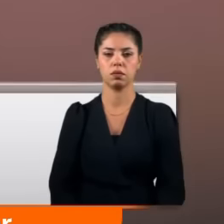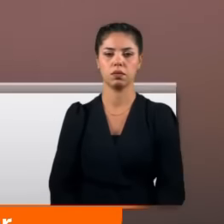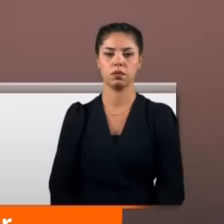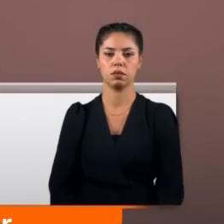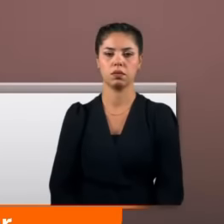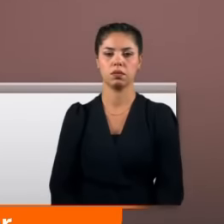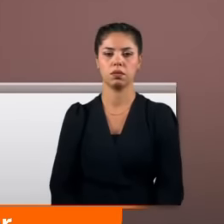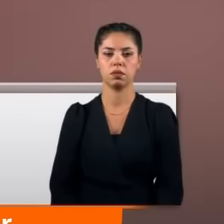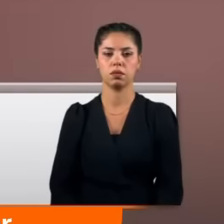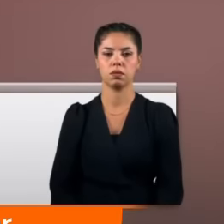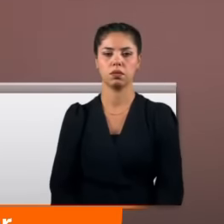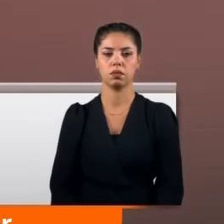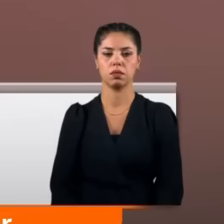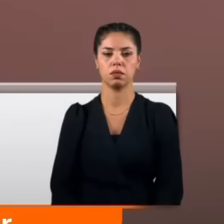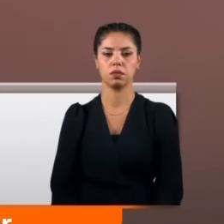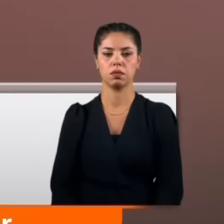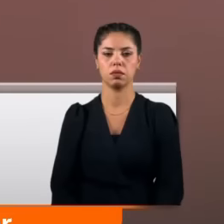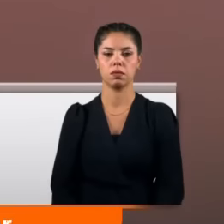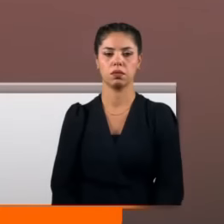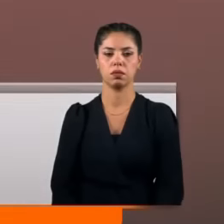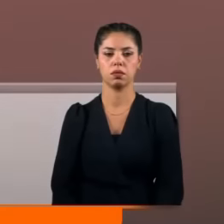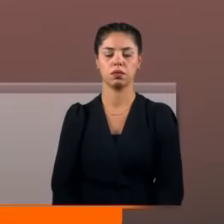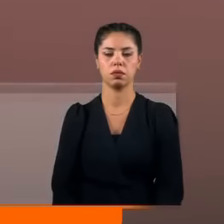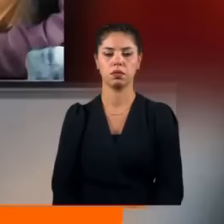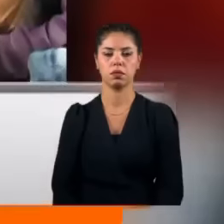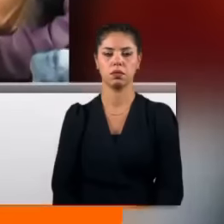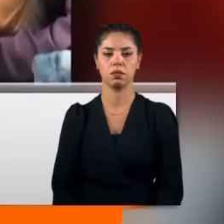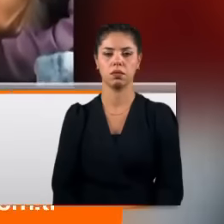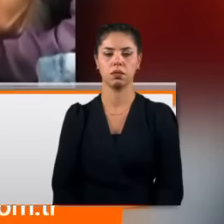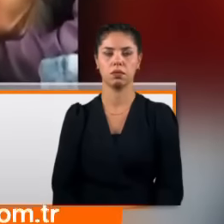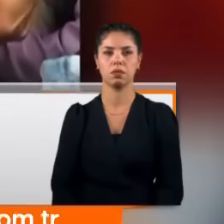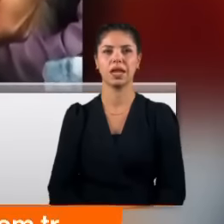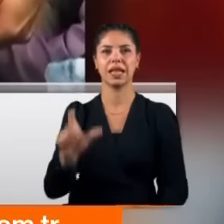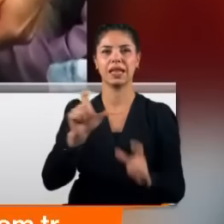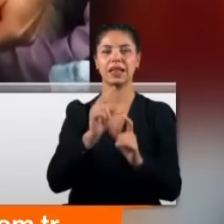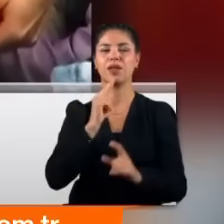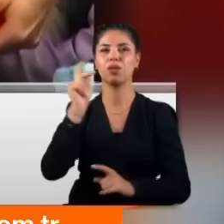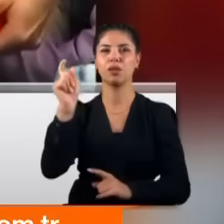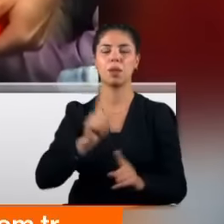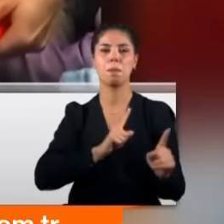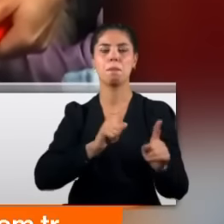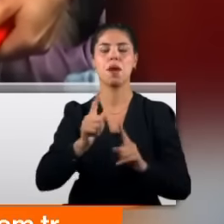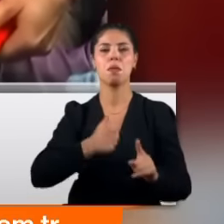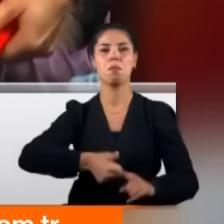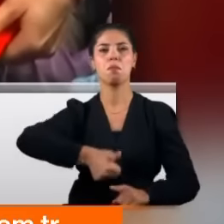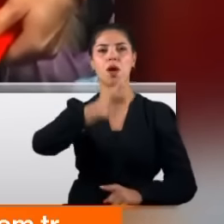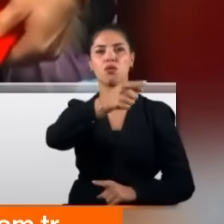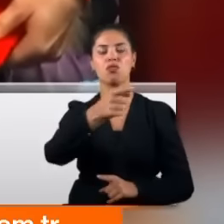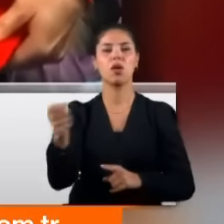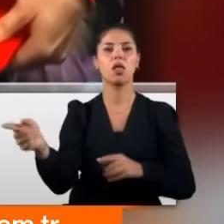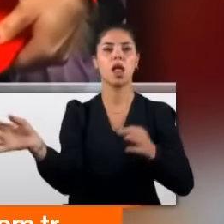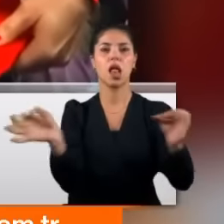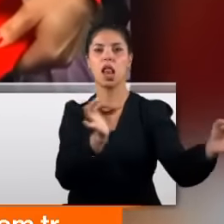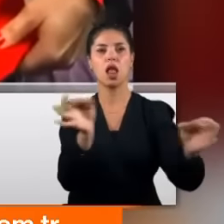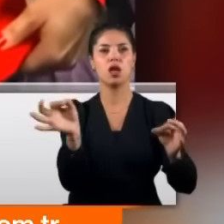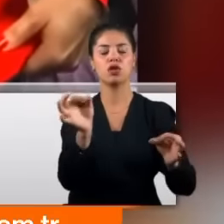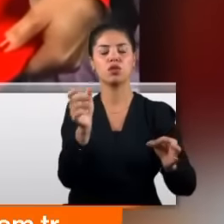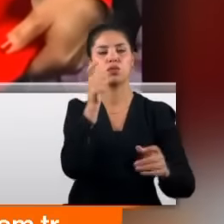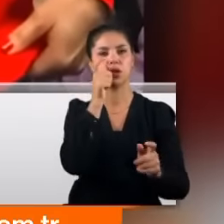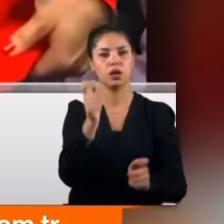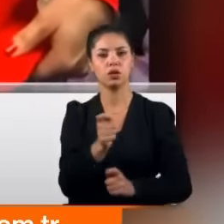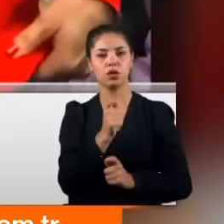dedi. Moji'nin en azının senedinde ikisinde hiçbir çıkarı yok. Erzan'ın mahkeme başkanıyla arasındaki diyalogda dikkat çekti. Konuşmalar satır